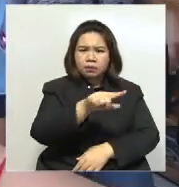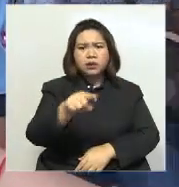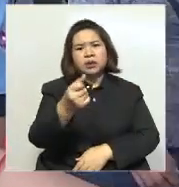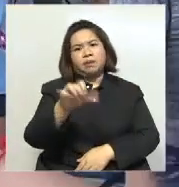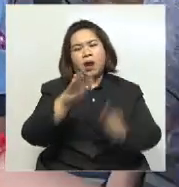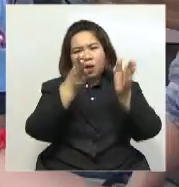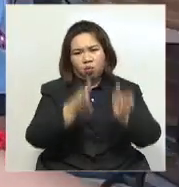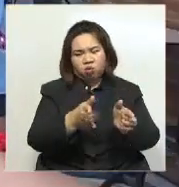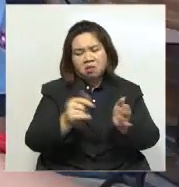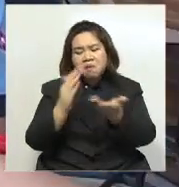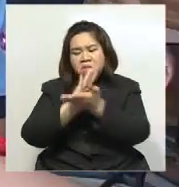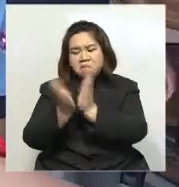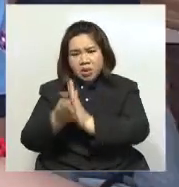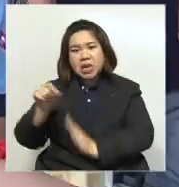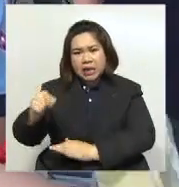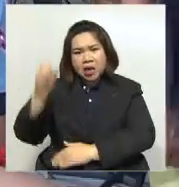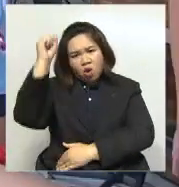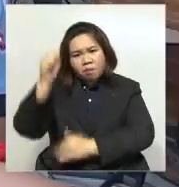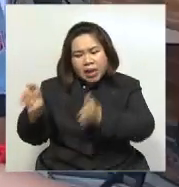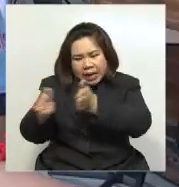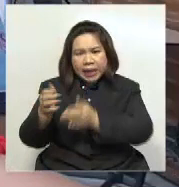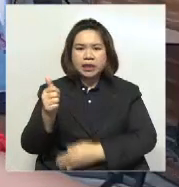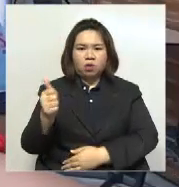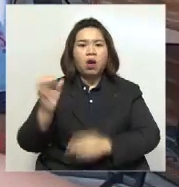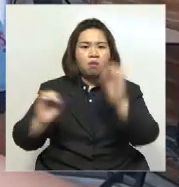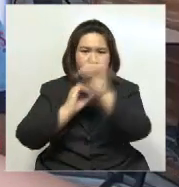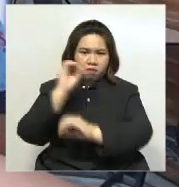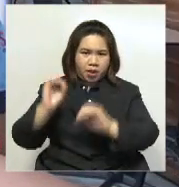าจะดีกว่าความสะดวกสบายด้วยและปลอดภัยกว่า